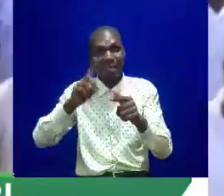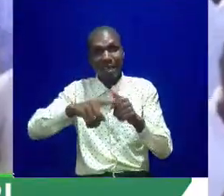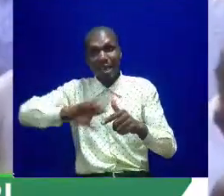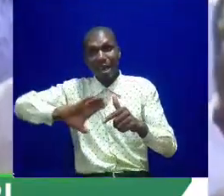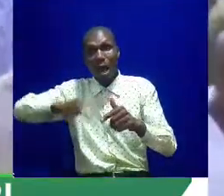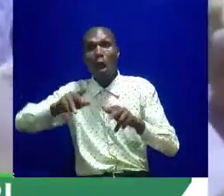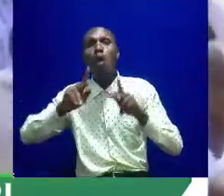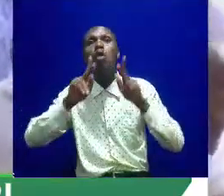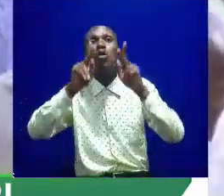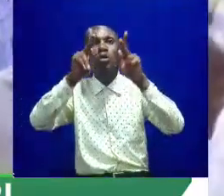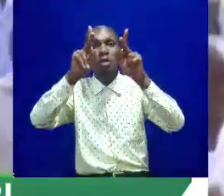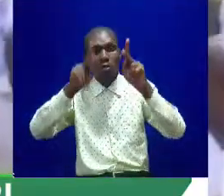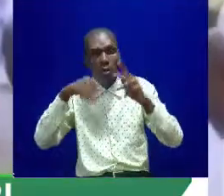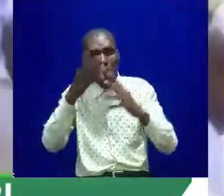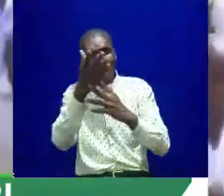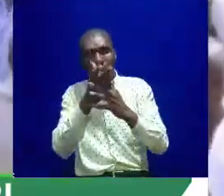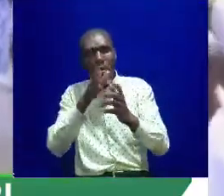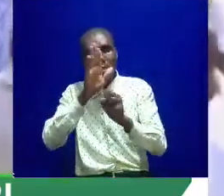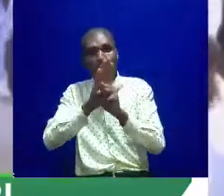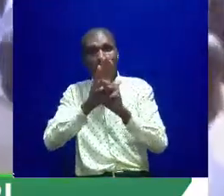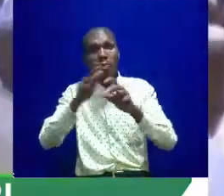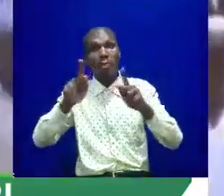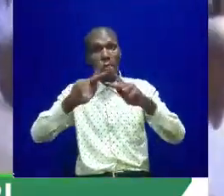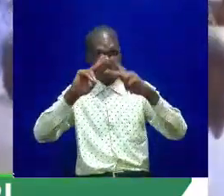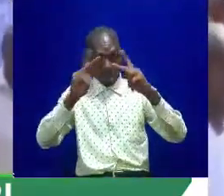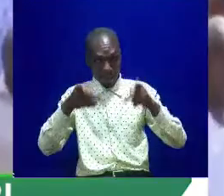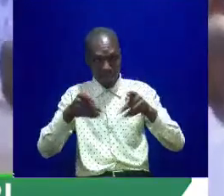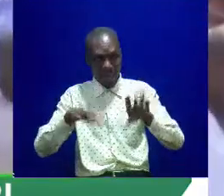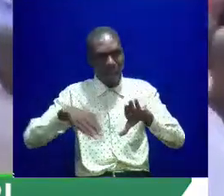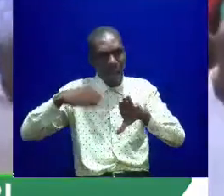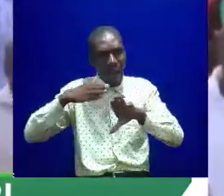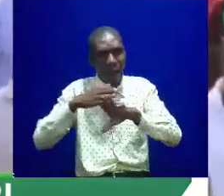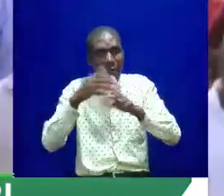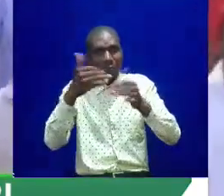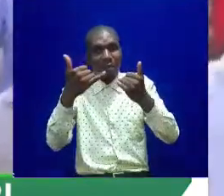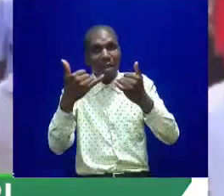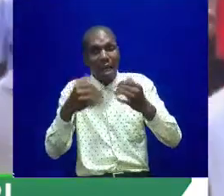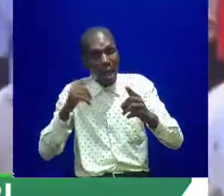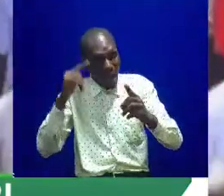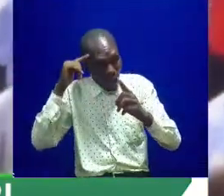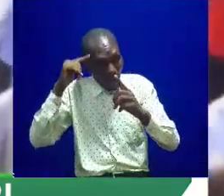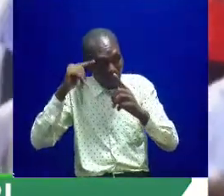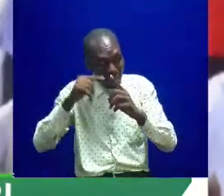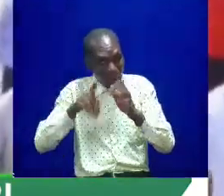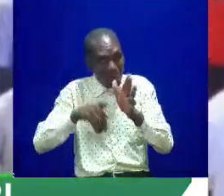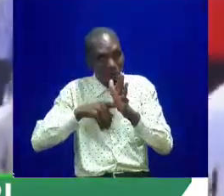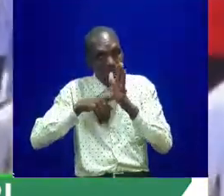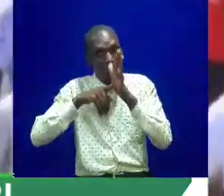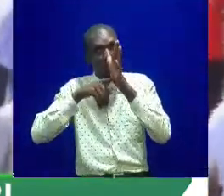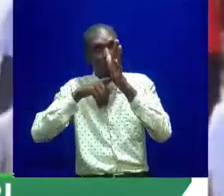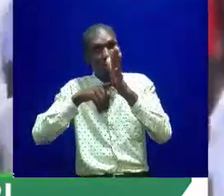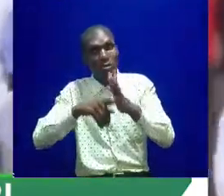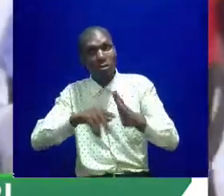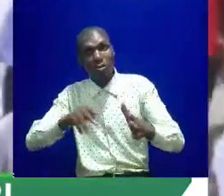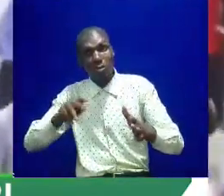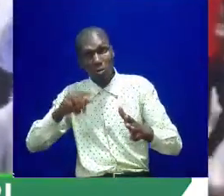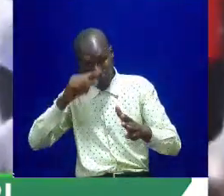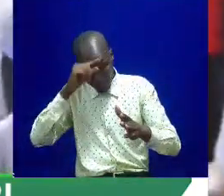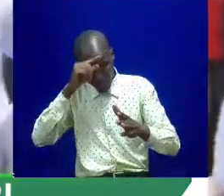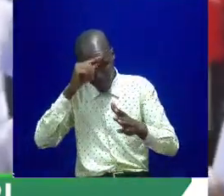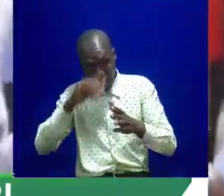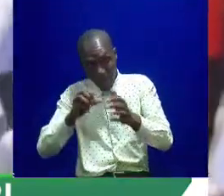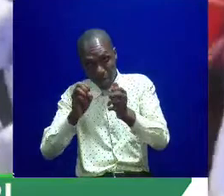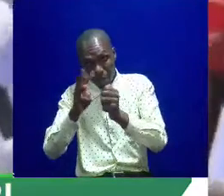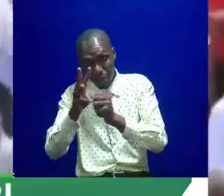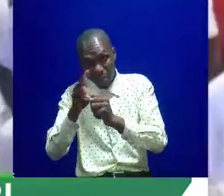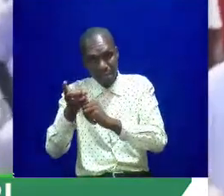ya Kisumu egati ye Chinse mochinde. Yani gachire magega yobu mbuo kwa serikali ya Kenya kwanza ama tuko Ikomi na